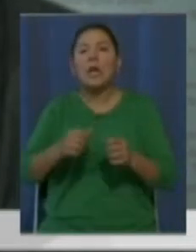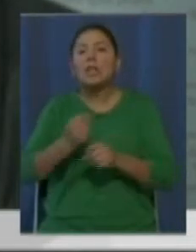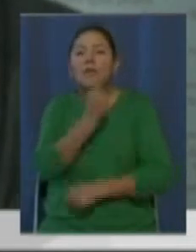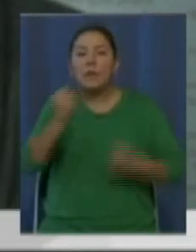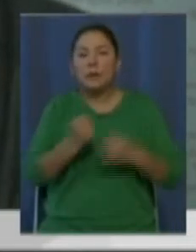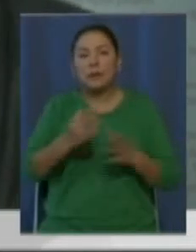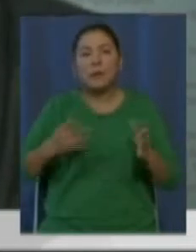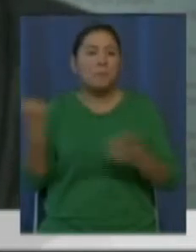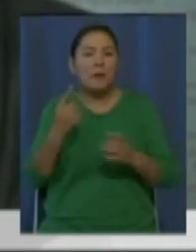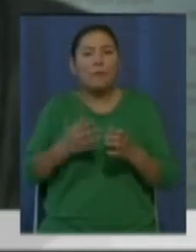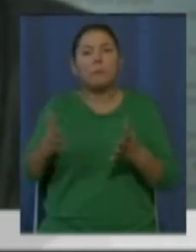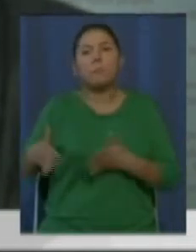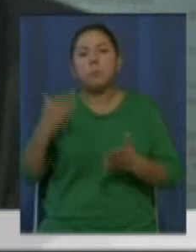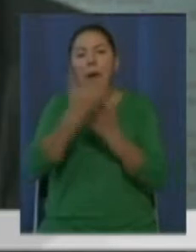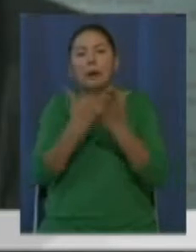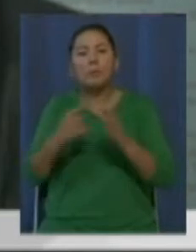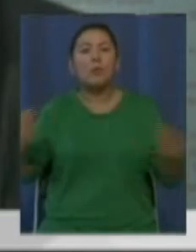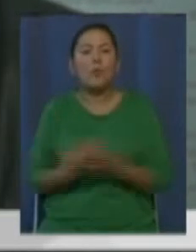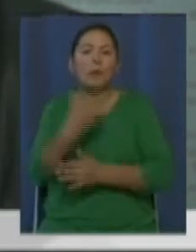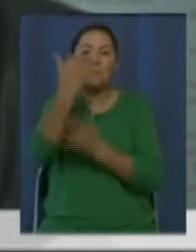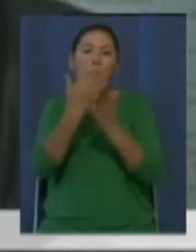істеу керек. Енді ол жаңағы